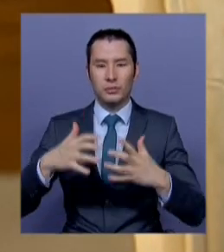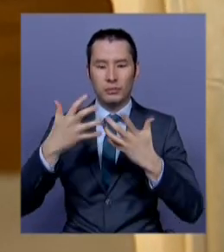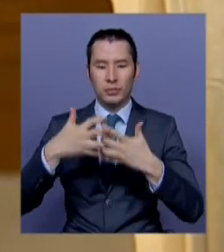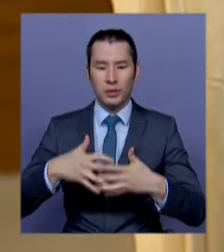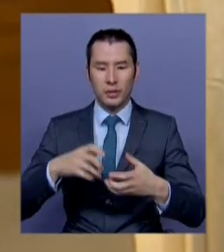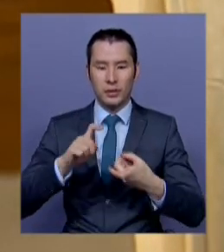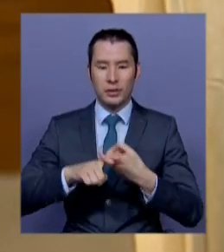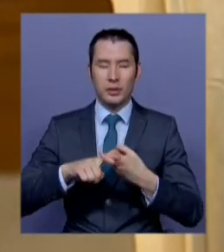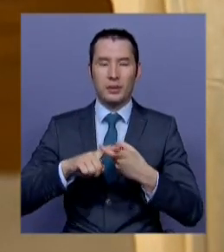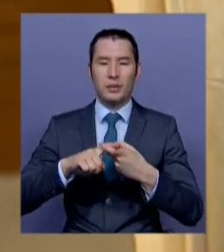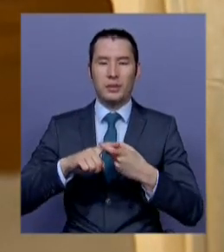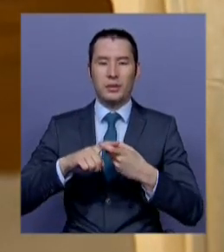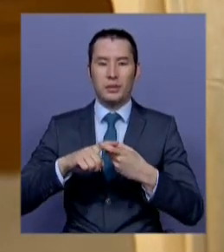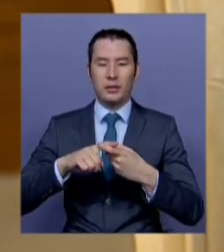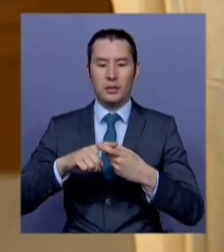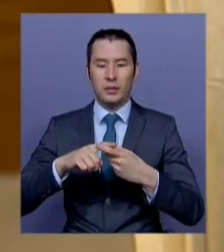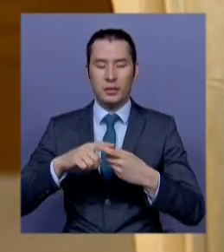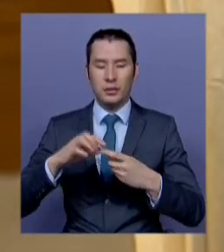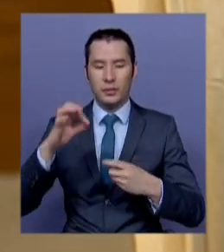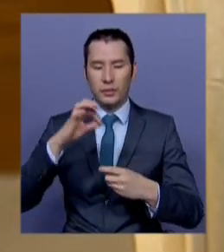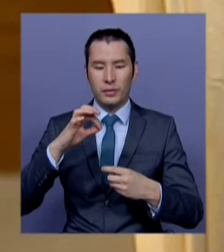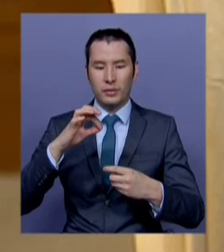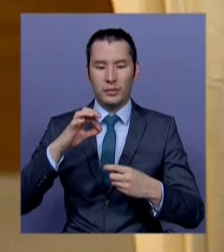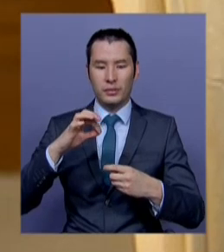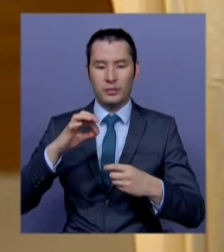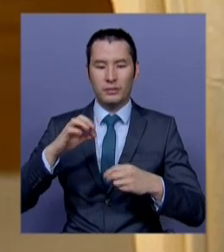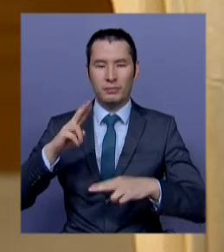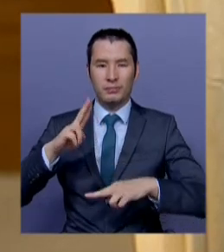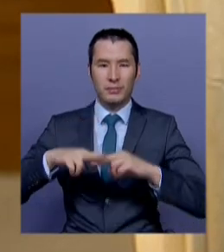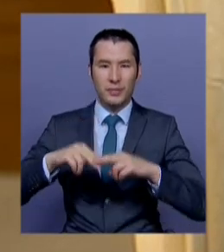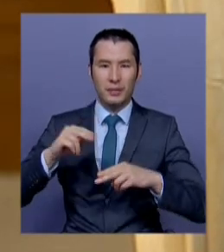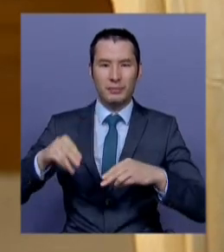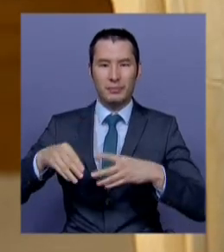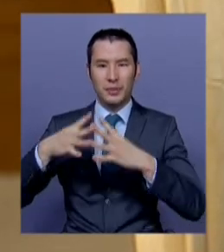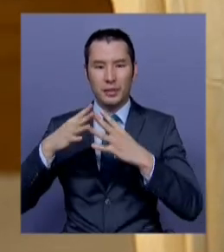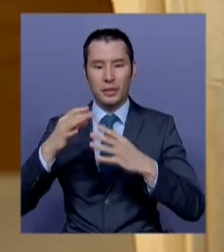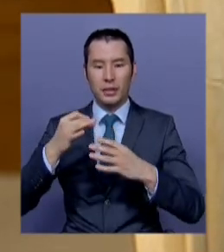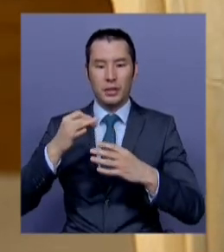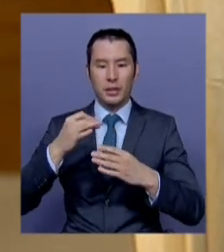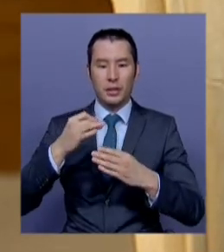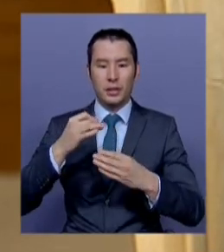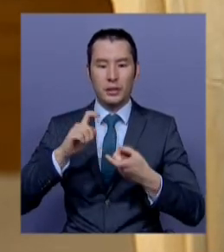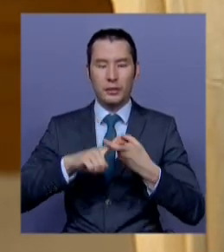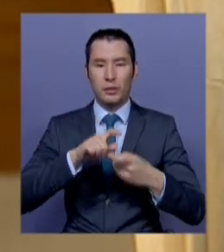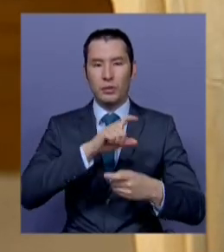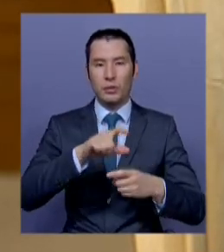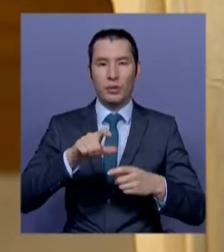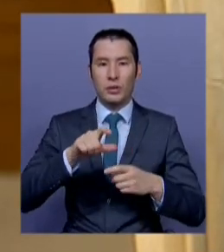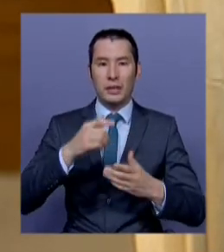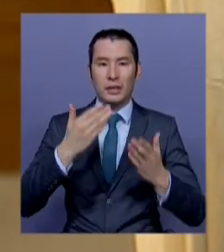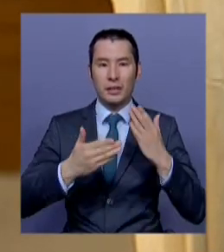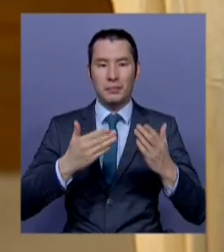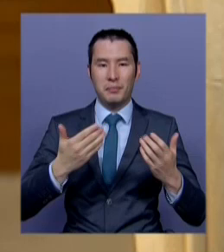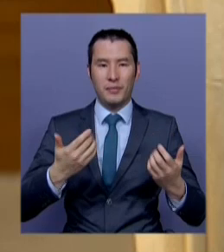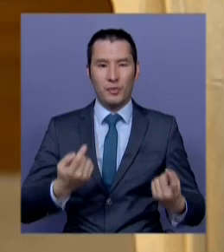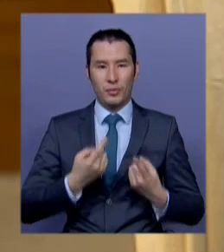тіршілік объектілерінің көрікпен өзге де инфрақұрылымның жұмыс істеуін бұзылуы, азаматтардың еркін жүріп тұруына кедергі келтіру